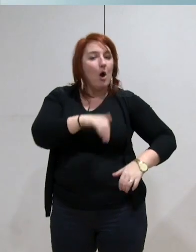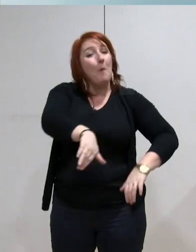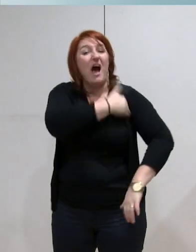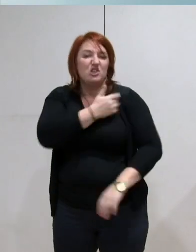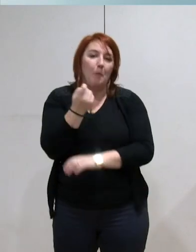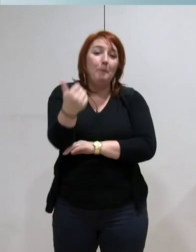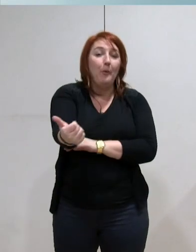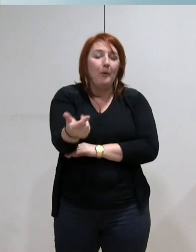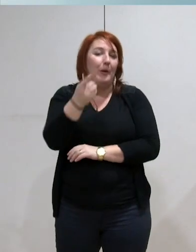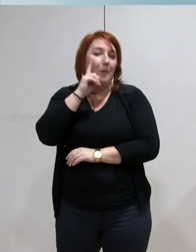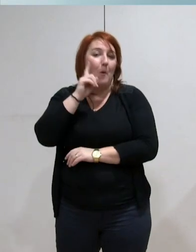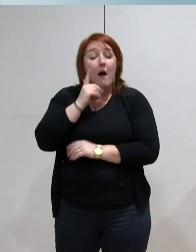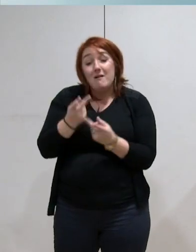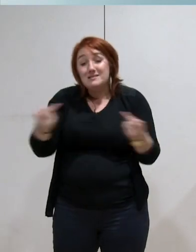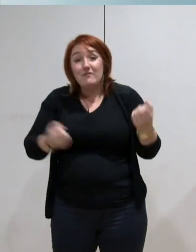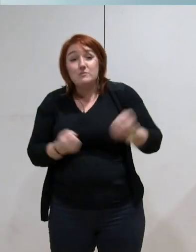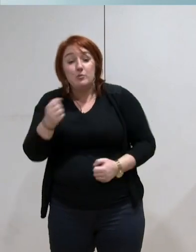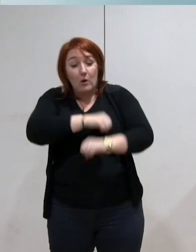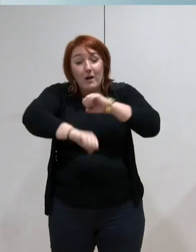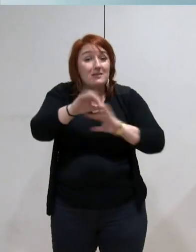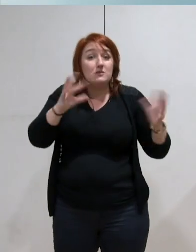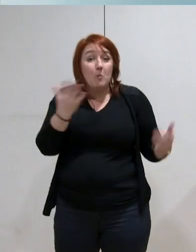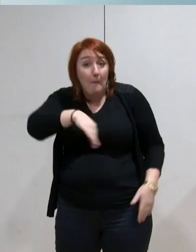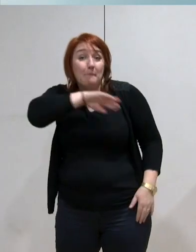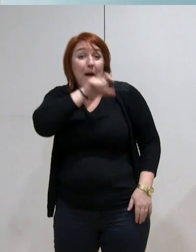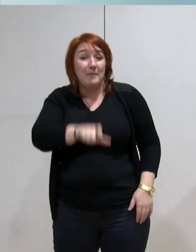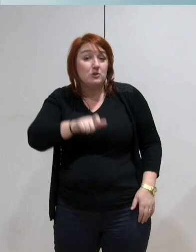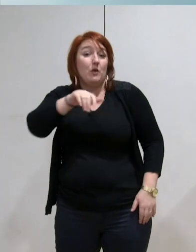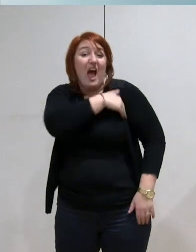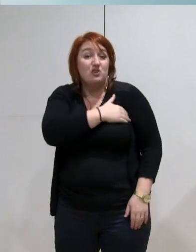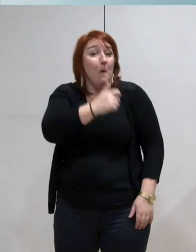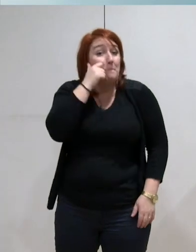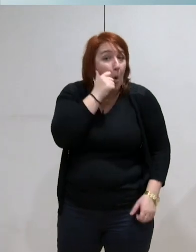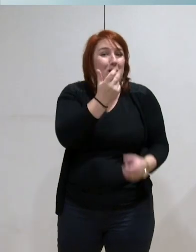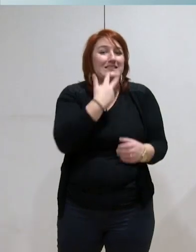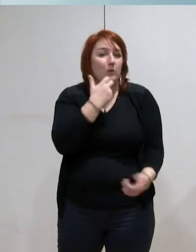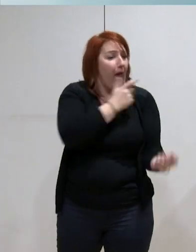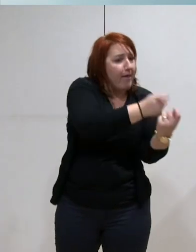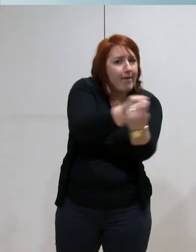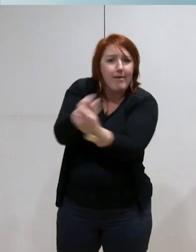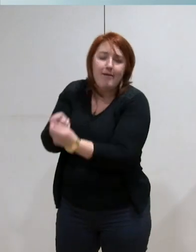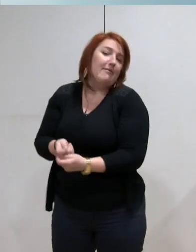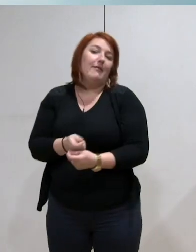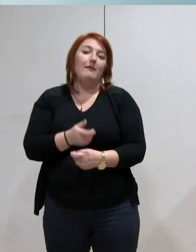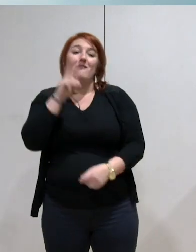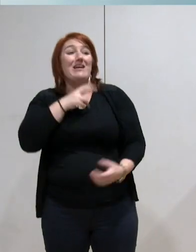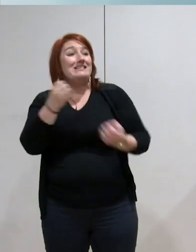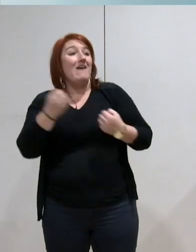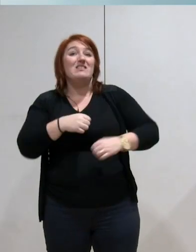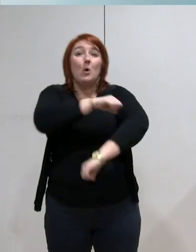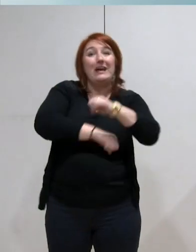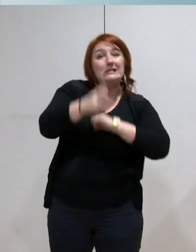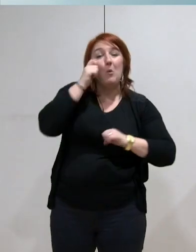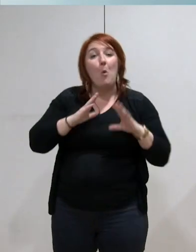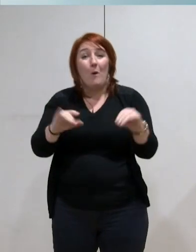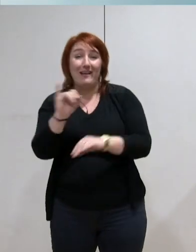qu'on produit le service public et c'est pas les généraux qui produisent le le service donc voilà ça me